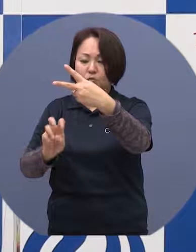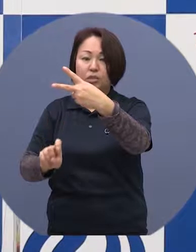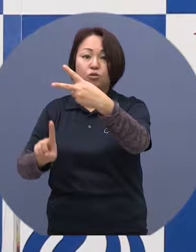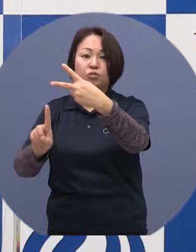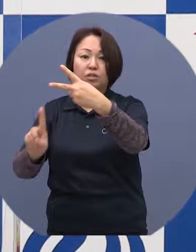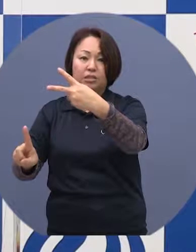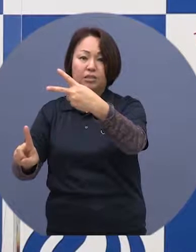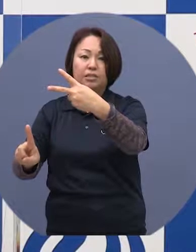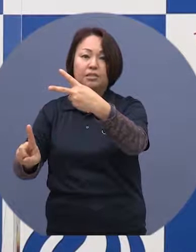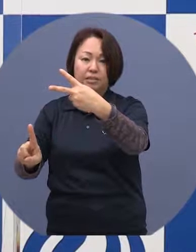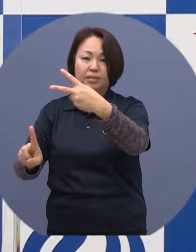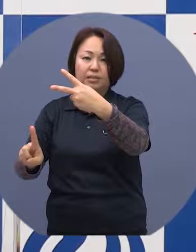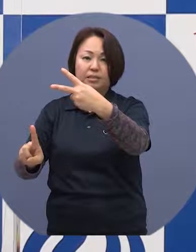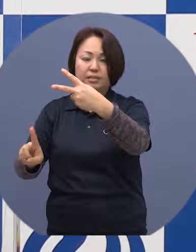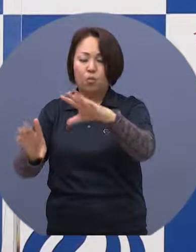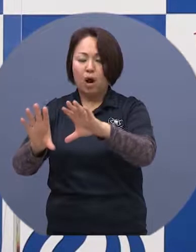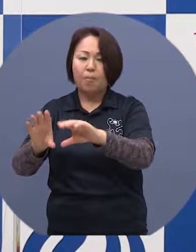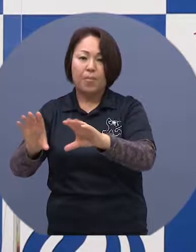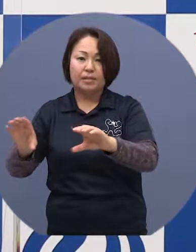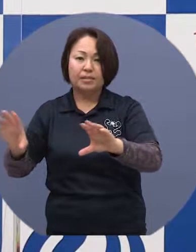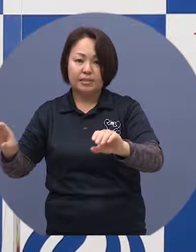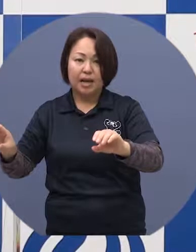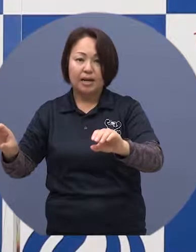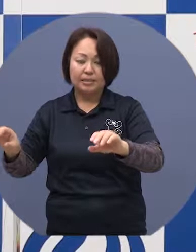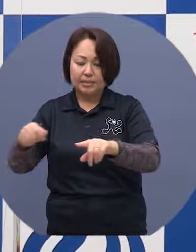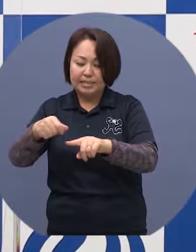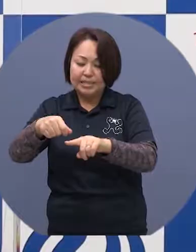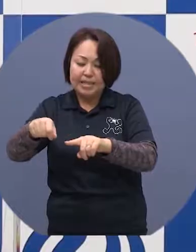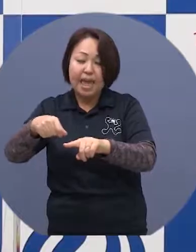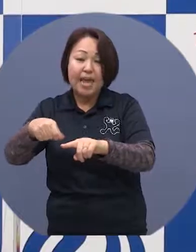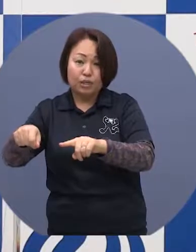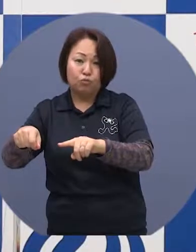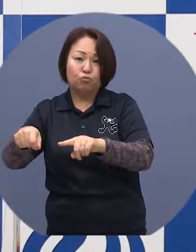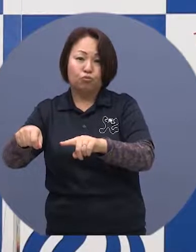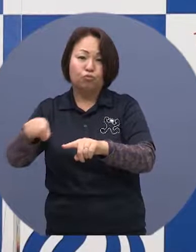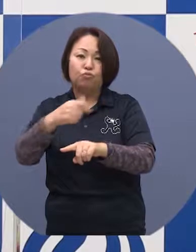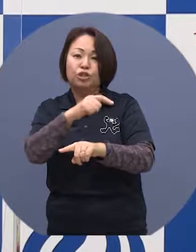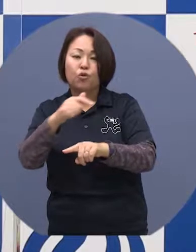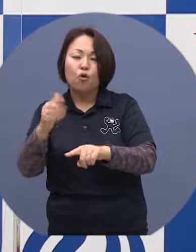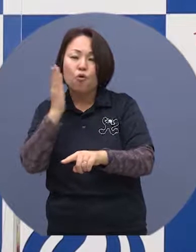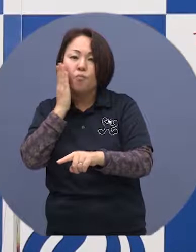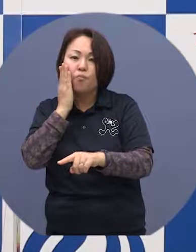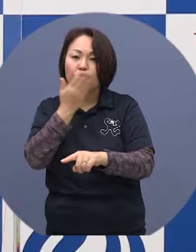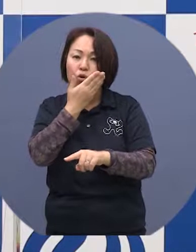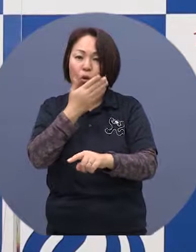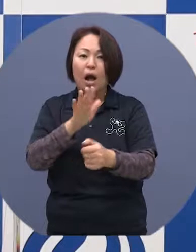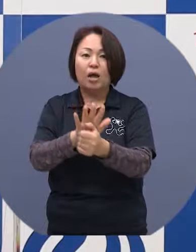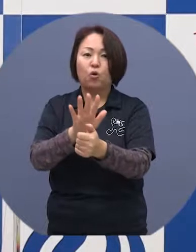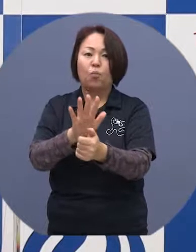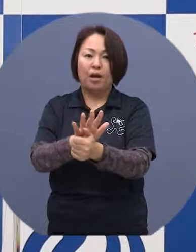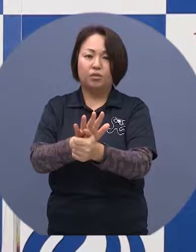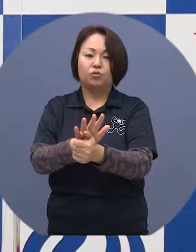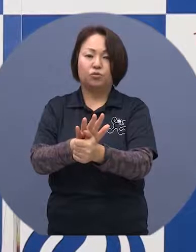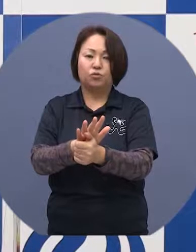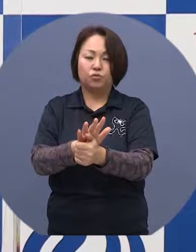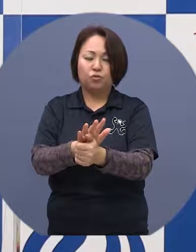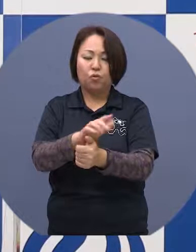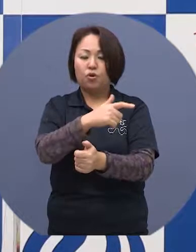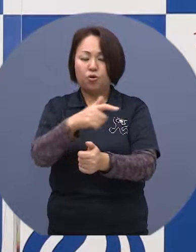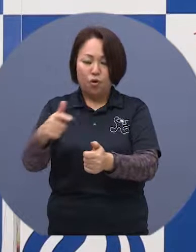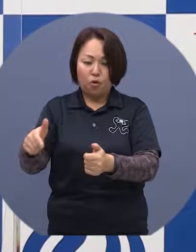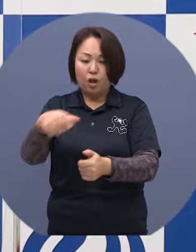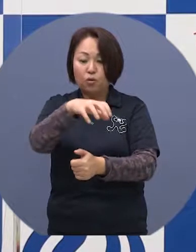はマッサージネイル占いメイクアドバイスのマルシェのブースをです